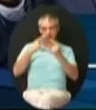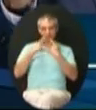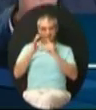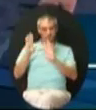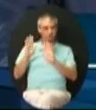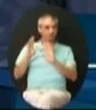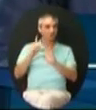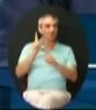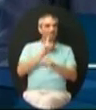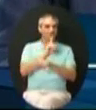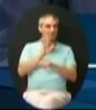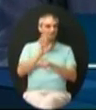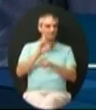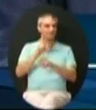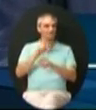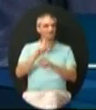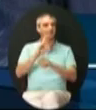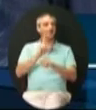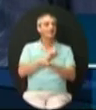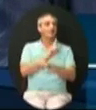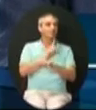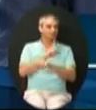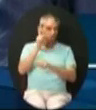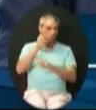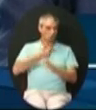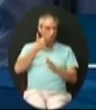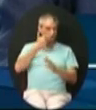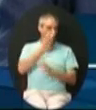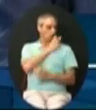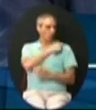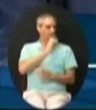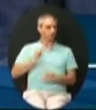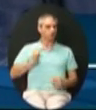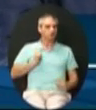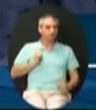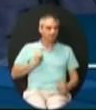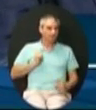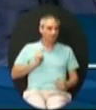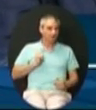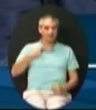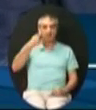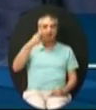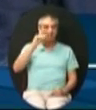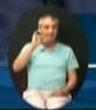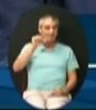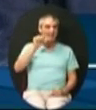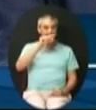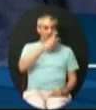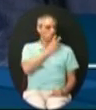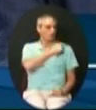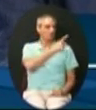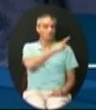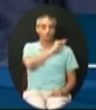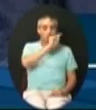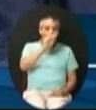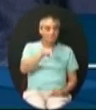אנחנו. אבל בינתיים, לא, אבל בינתיים הוא ראש המטה הכללי של צה"ל, גדי אייזנקוט, רב אלוף, הוא